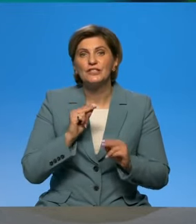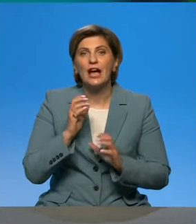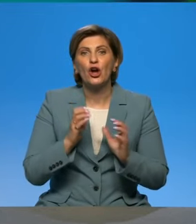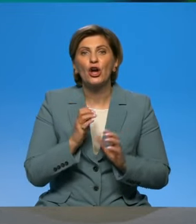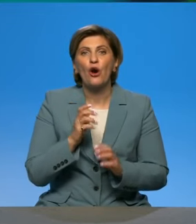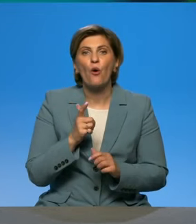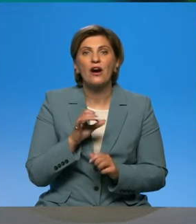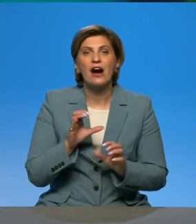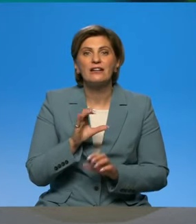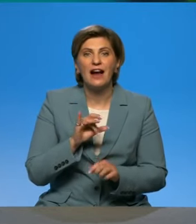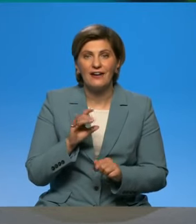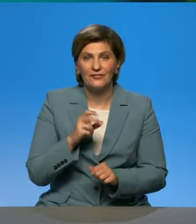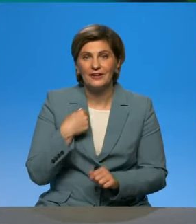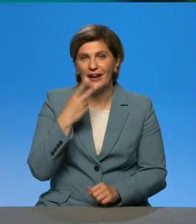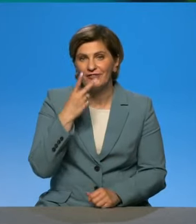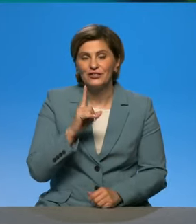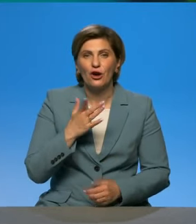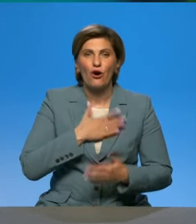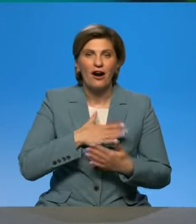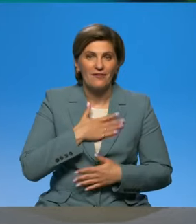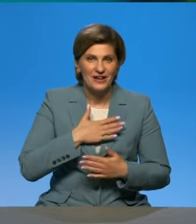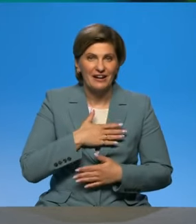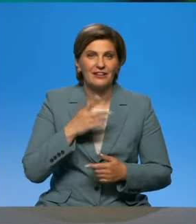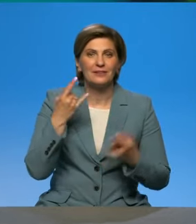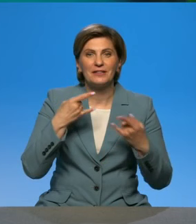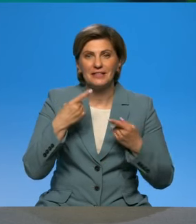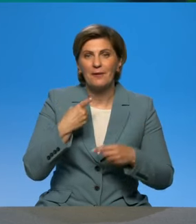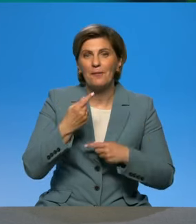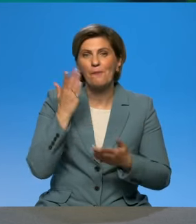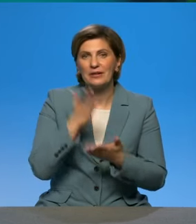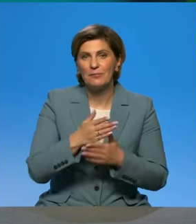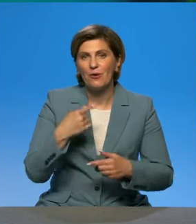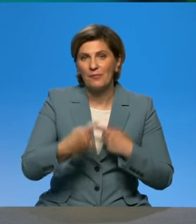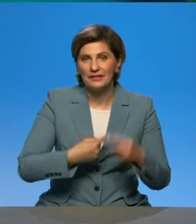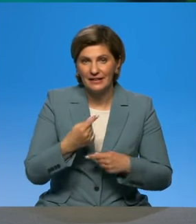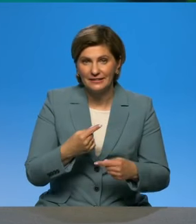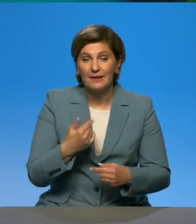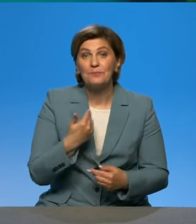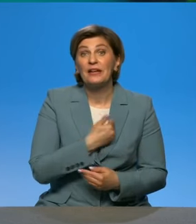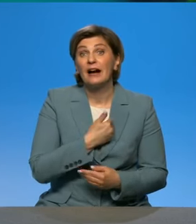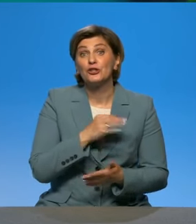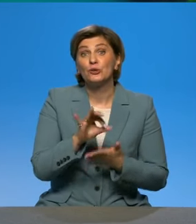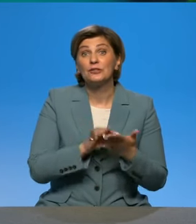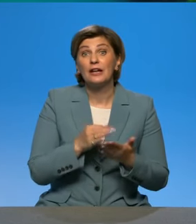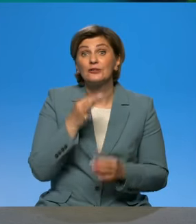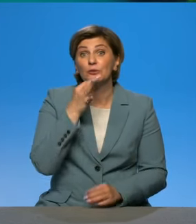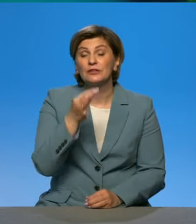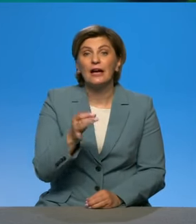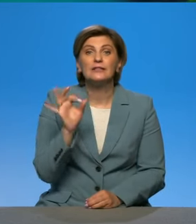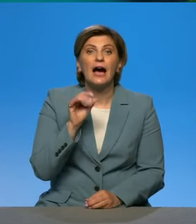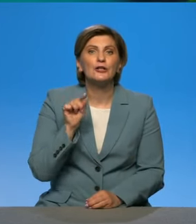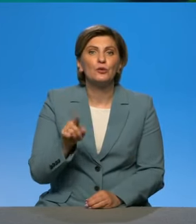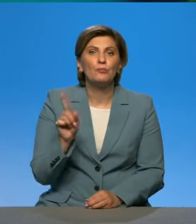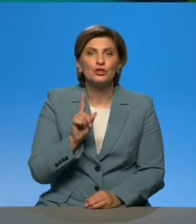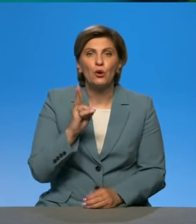что я вас вижу по телевизору, прямого потомка Миклу Хамаклая. И сразу вам хочу сказать о том, что